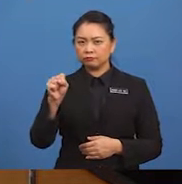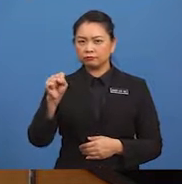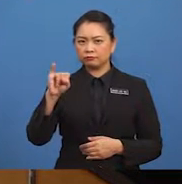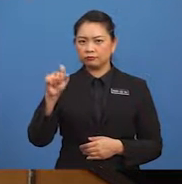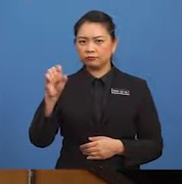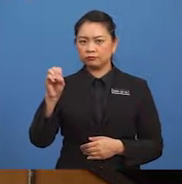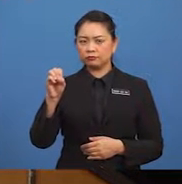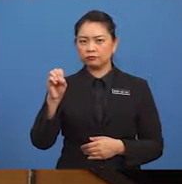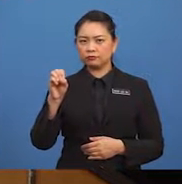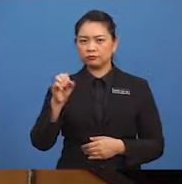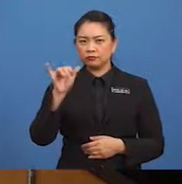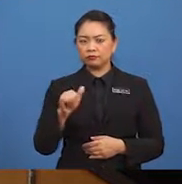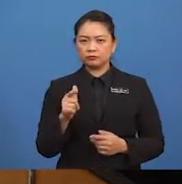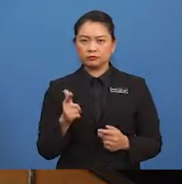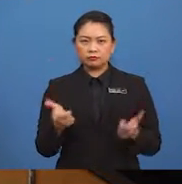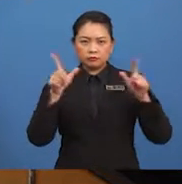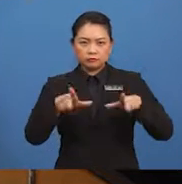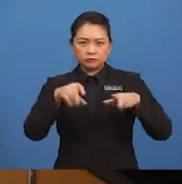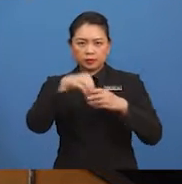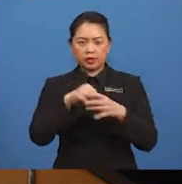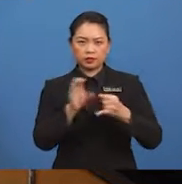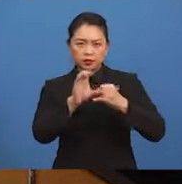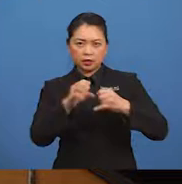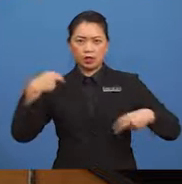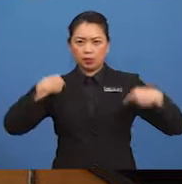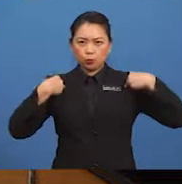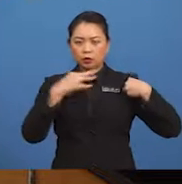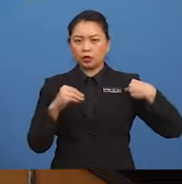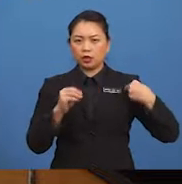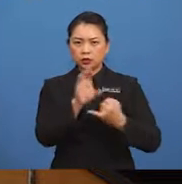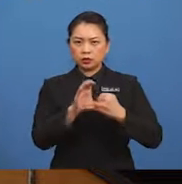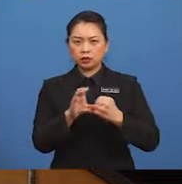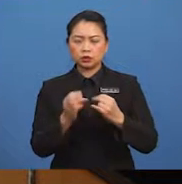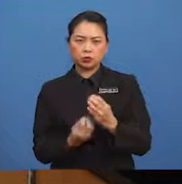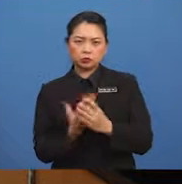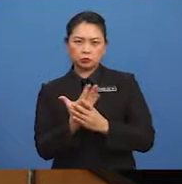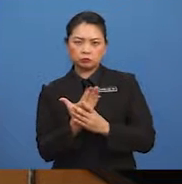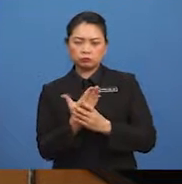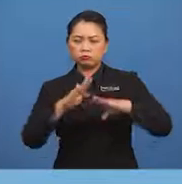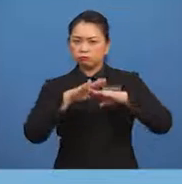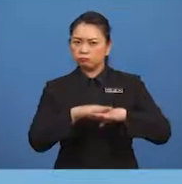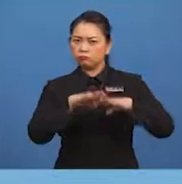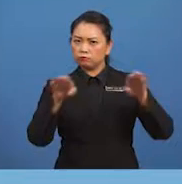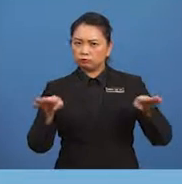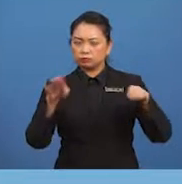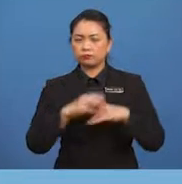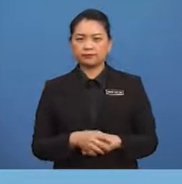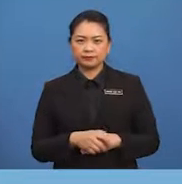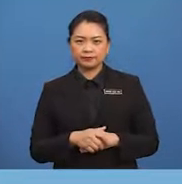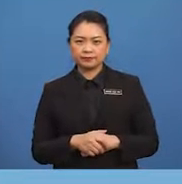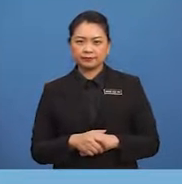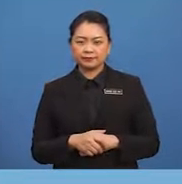Sitokinesis yang berlaku dalam sel haiwan dan sel tumbuhan sememangnya berbeza.